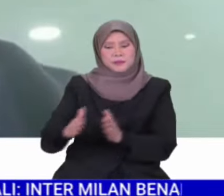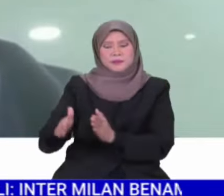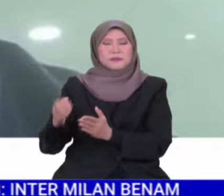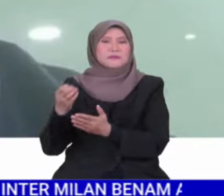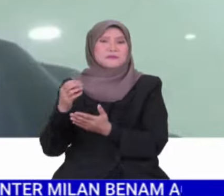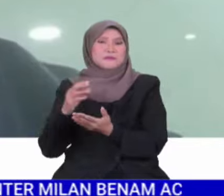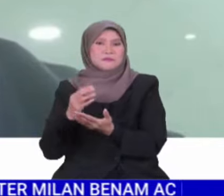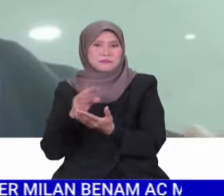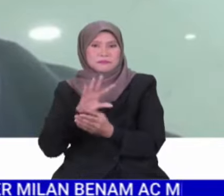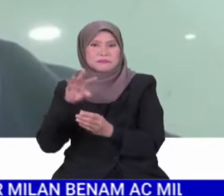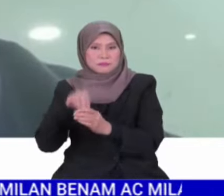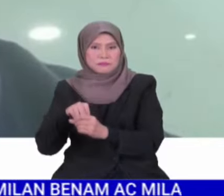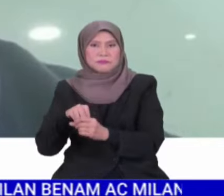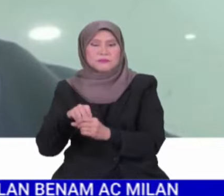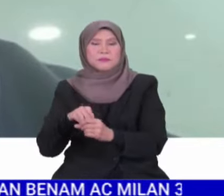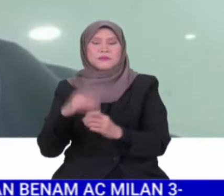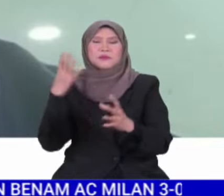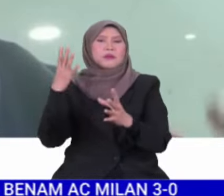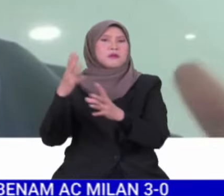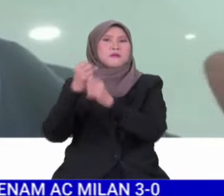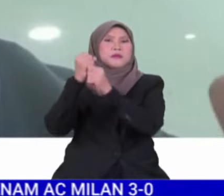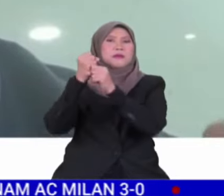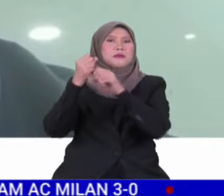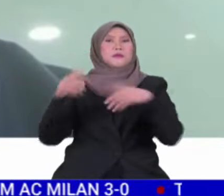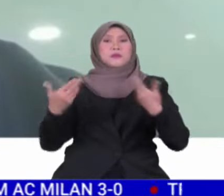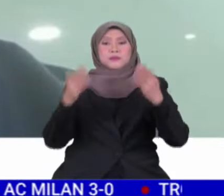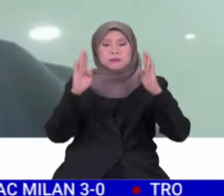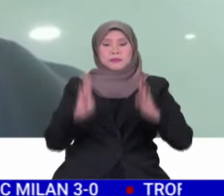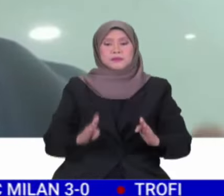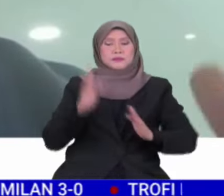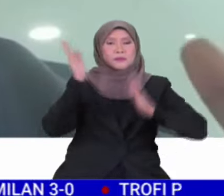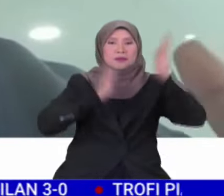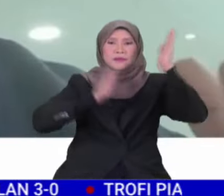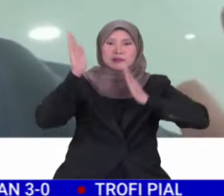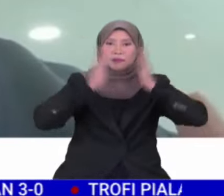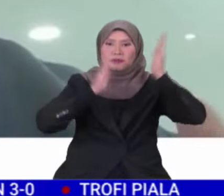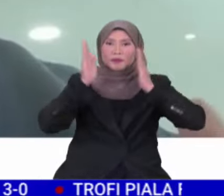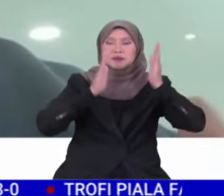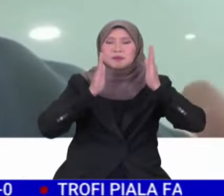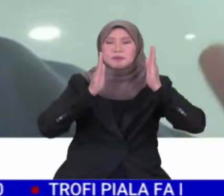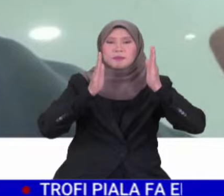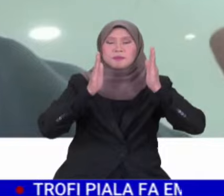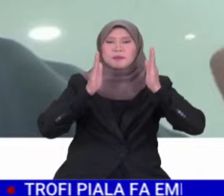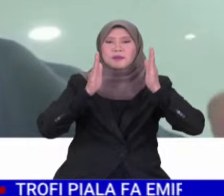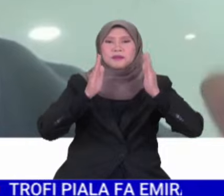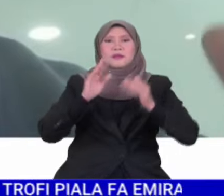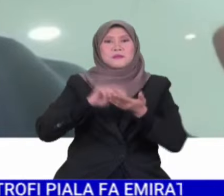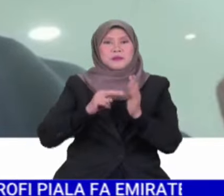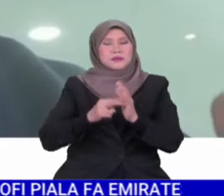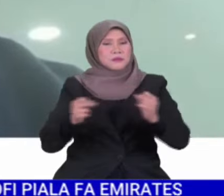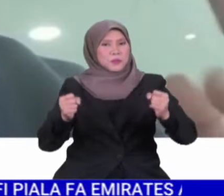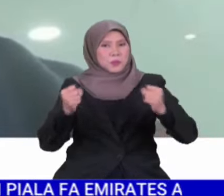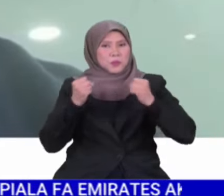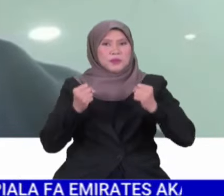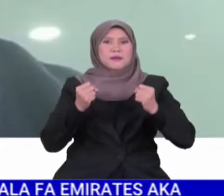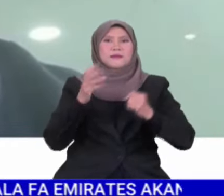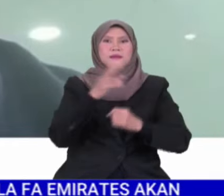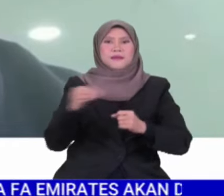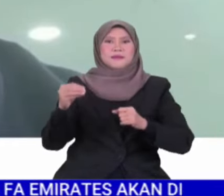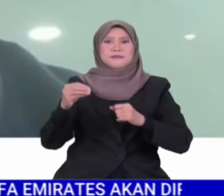pertumbuhan ini. Dan kita ingin mencapainya sebagai satu bangsa Malaysia yang bukan sahaja ampuh, kukuh,